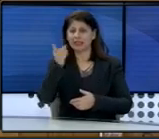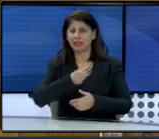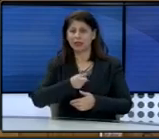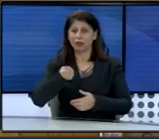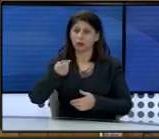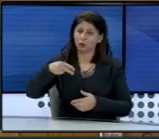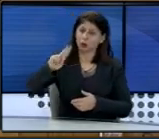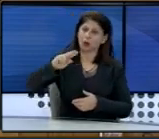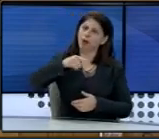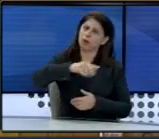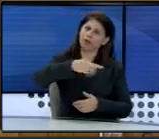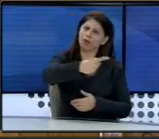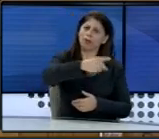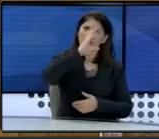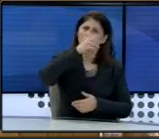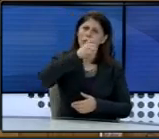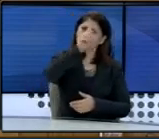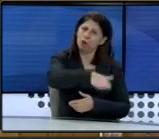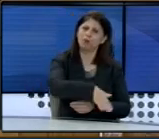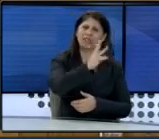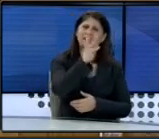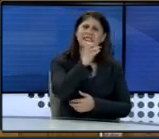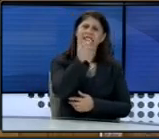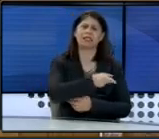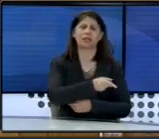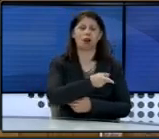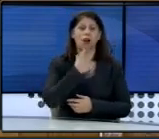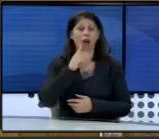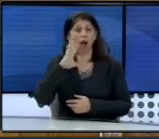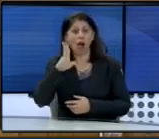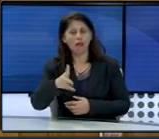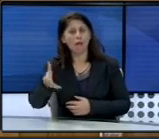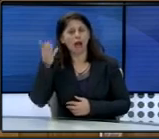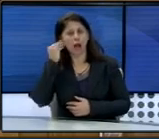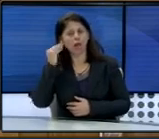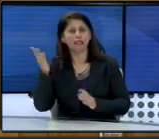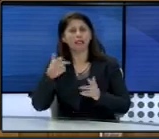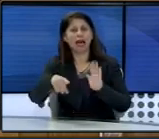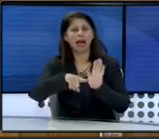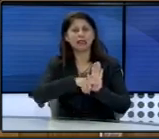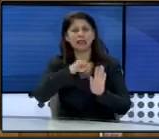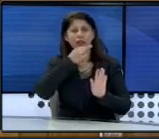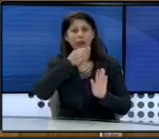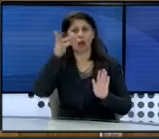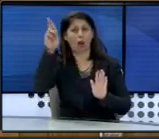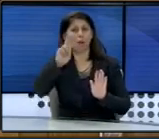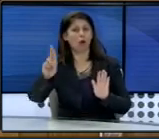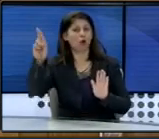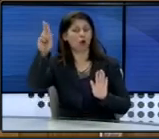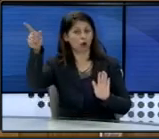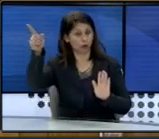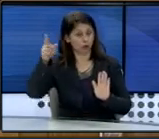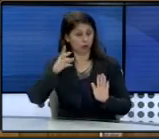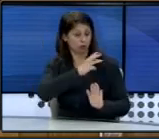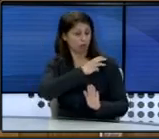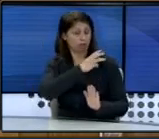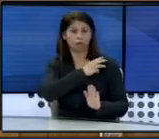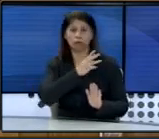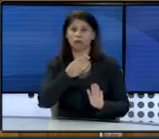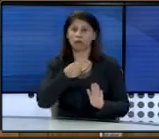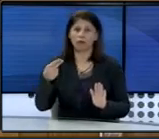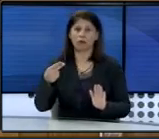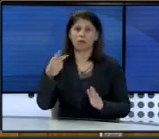τη γειτονική Βουλγαρία. Και κάθε μέρα ακούμε και μία αρνητική δήλωση από Ρώσους αξιωματούχους για